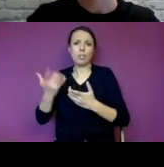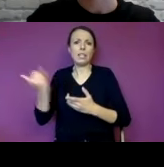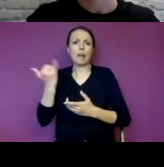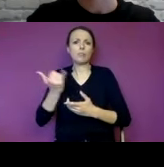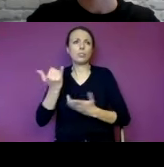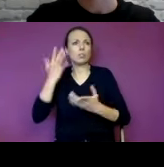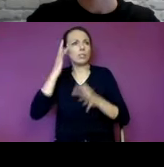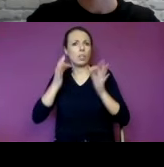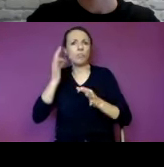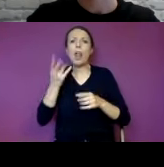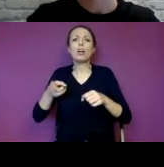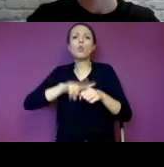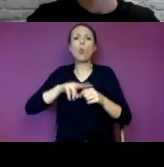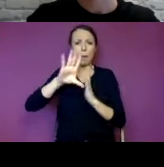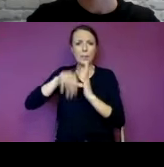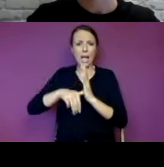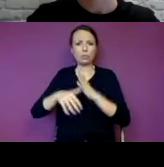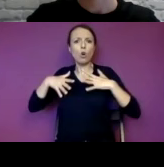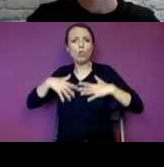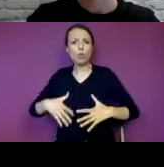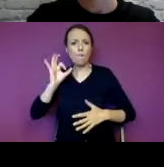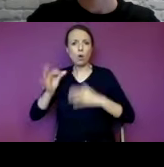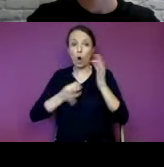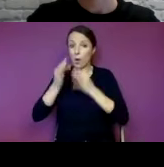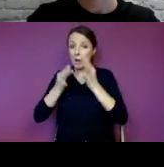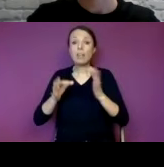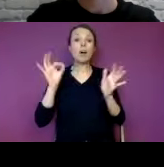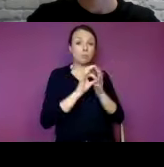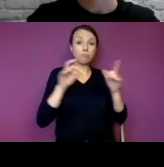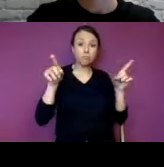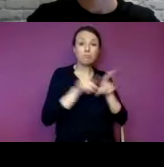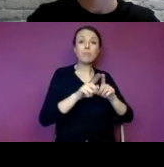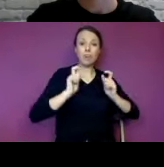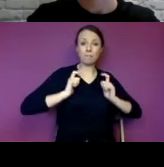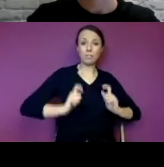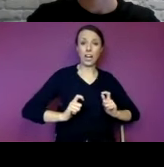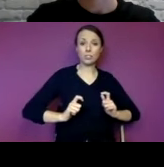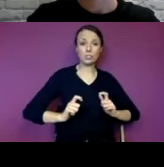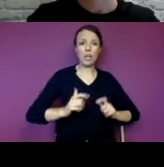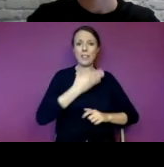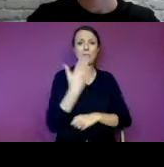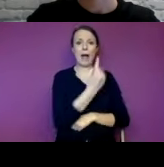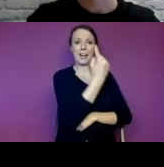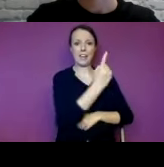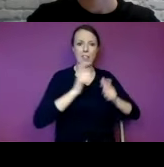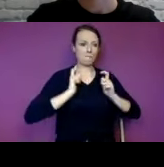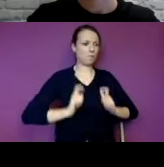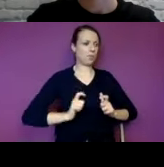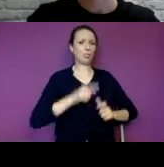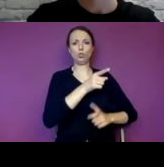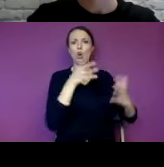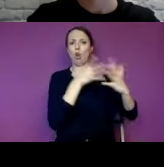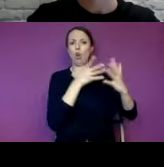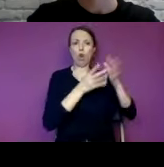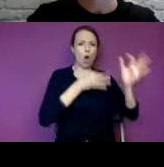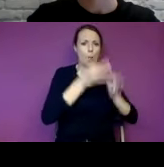samo chyba jest na pewno, tak samo jest z wsią, to znaczy nie ma czegoś takiego jak jedna wieś, z mojej perspektywy